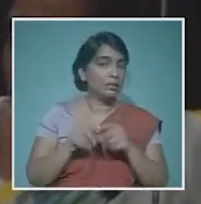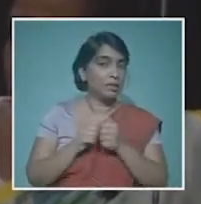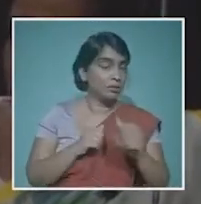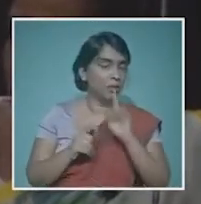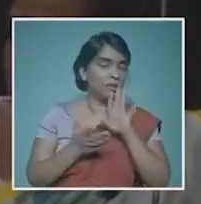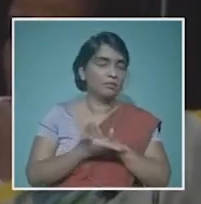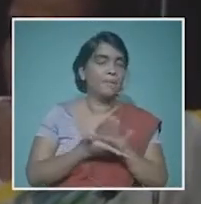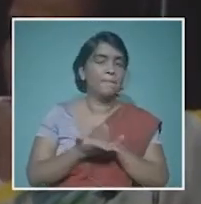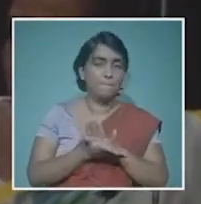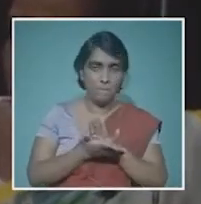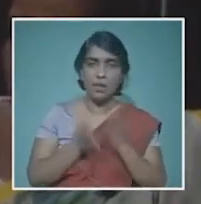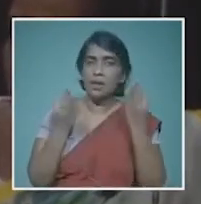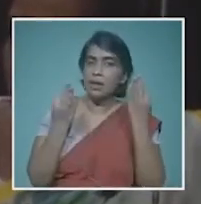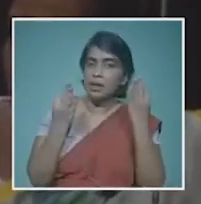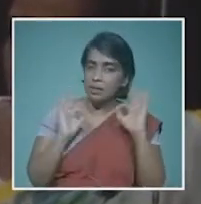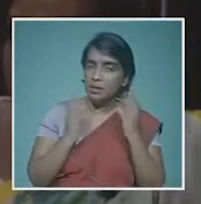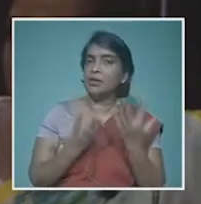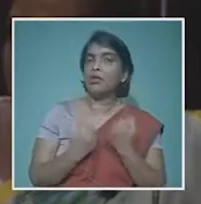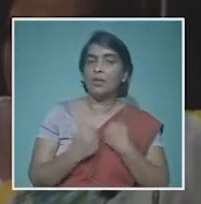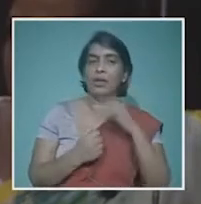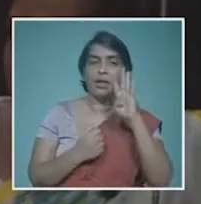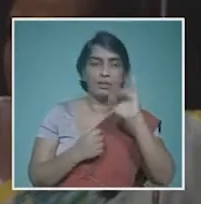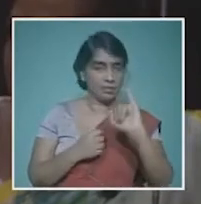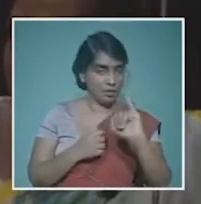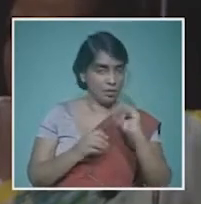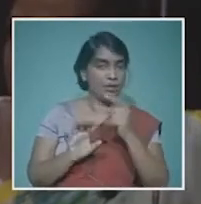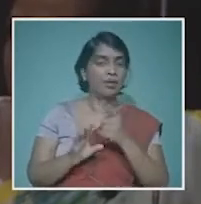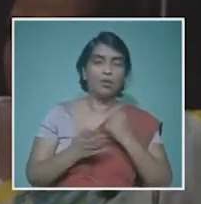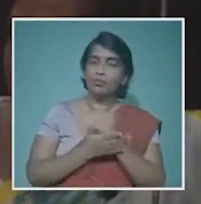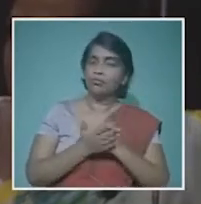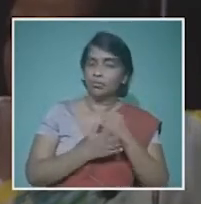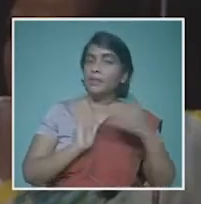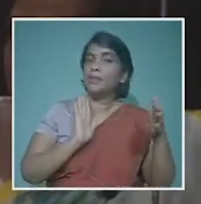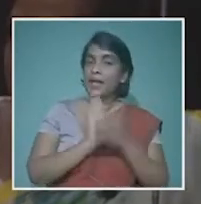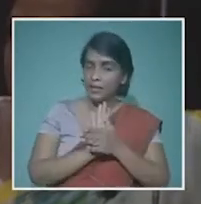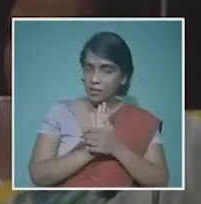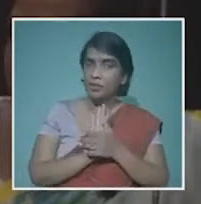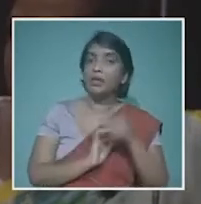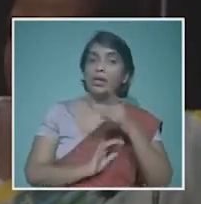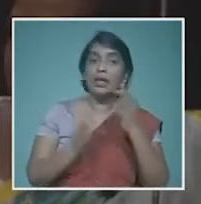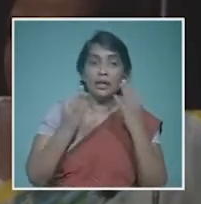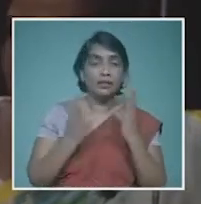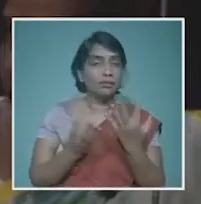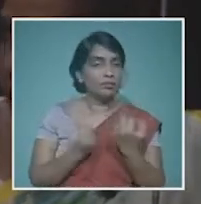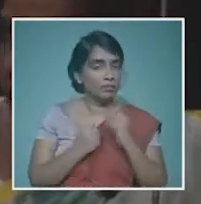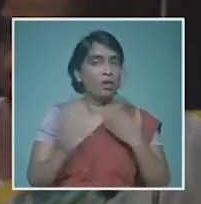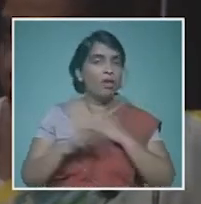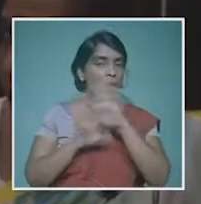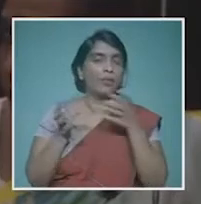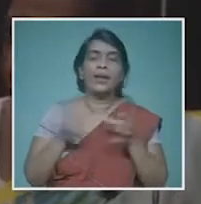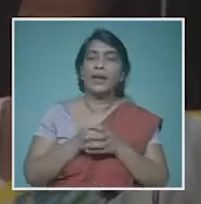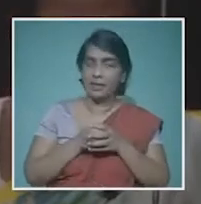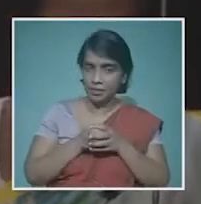පැහැදිලියි. නිදහස ලබා ගත්තා 46 අපි සියලු දෙනා එකතු වෙලා. ඒ නිදහස ලබා ගන්නකොට අපි ඔක්කොම එකට